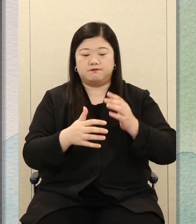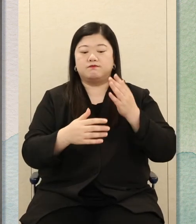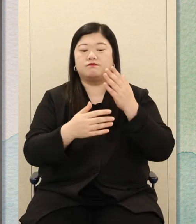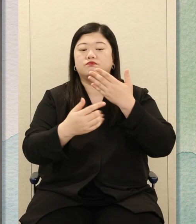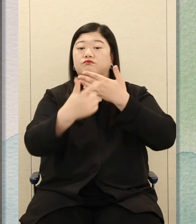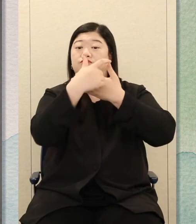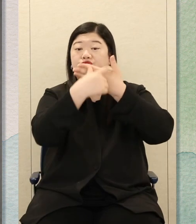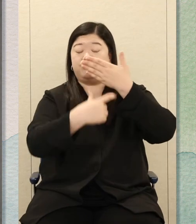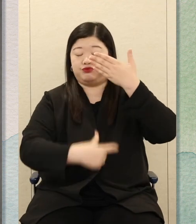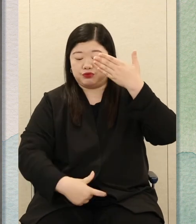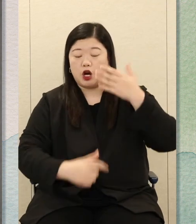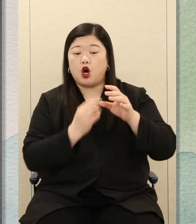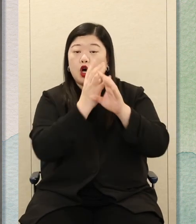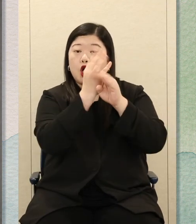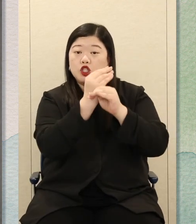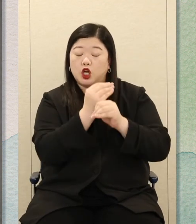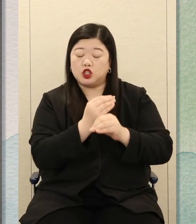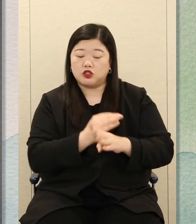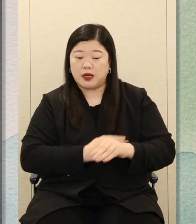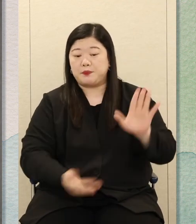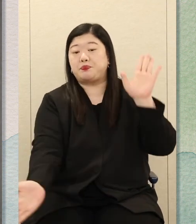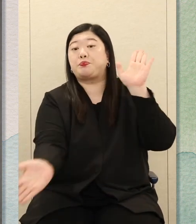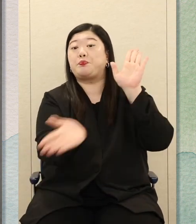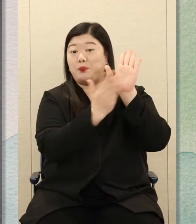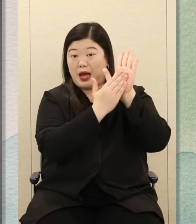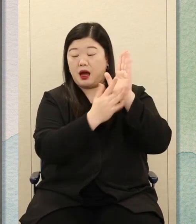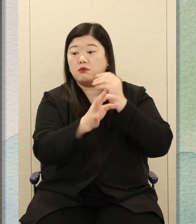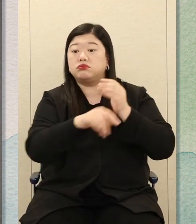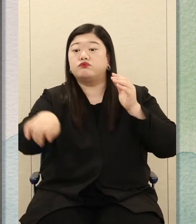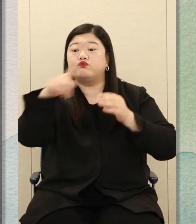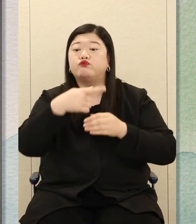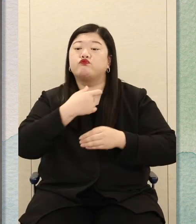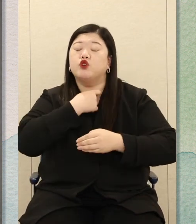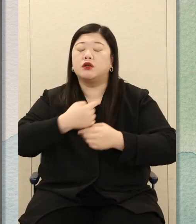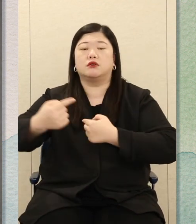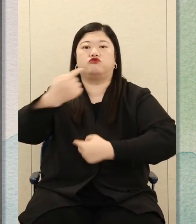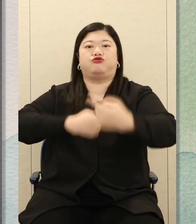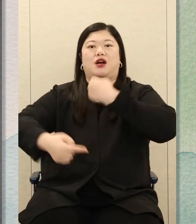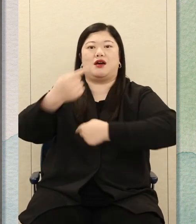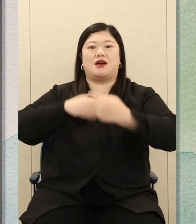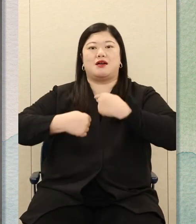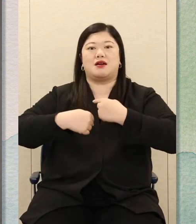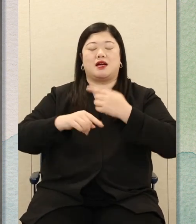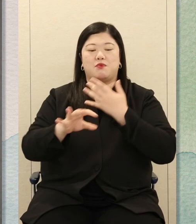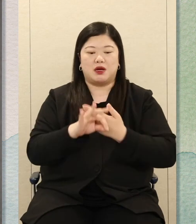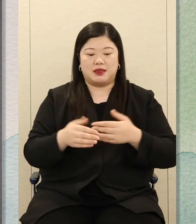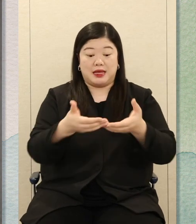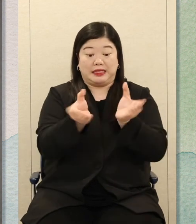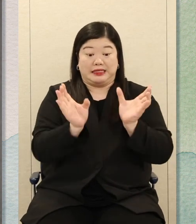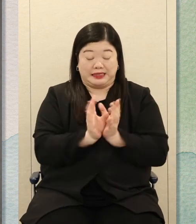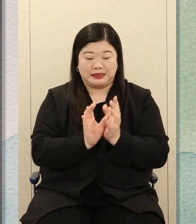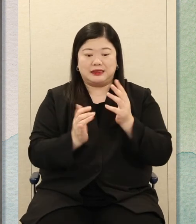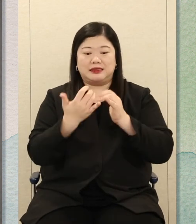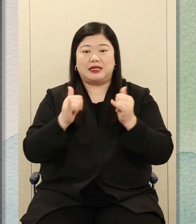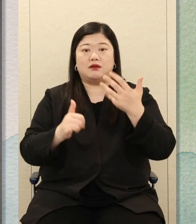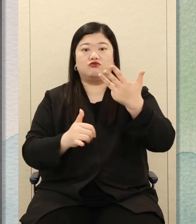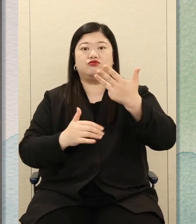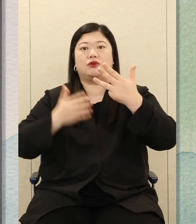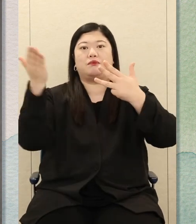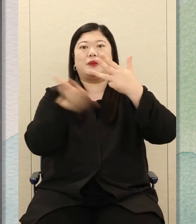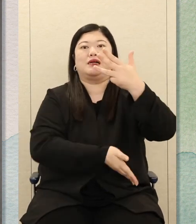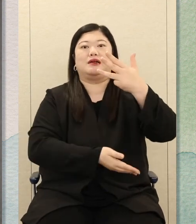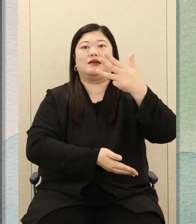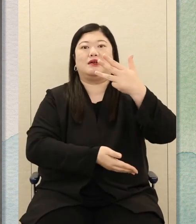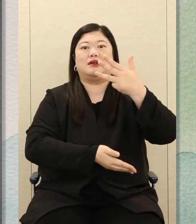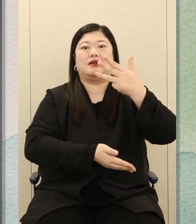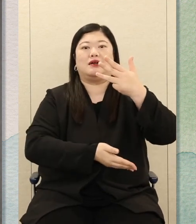그 공개된 모임에 선착순으로 12명, 선착순으로 8명 이렇게 해서 회원을 모집을 해서 그